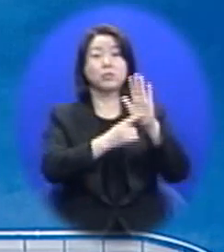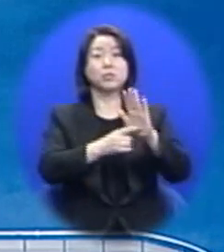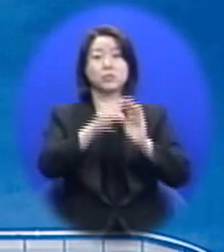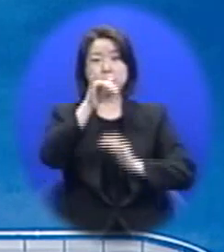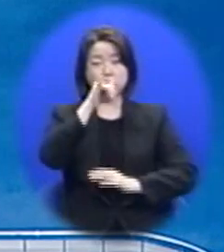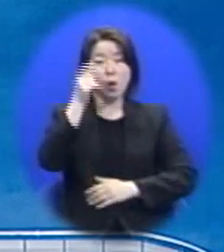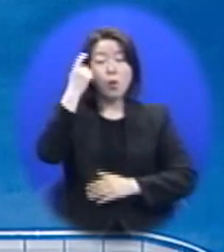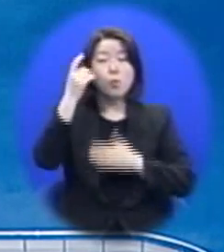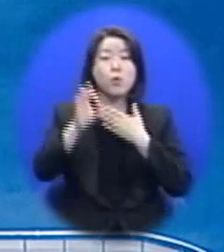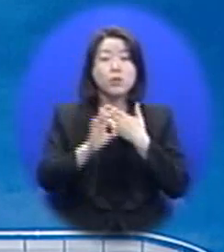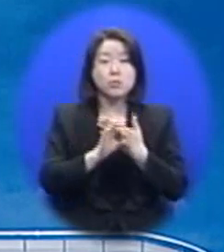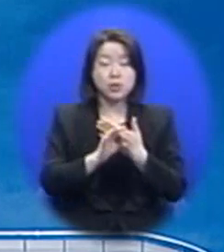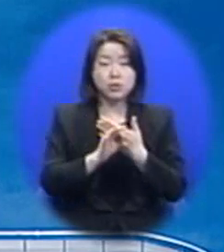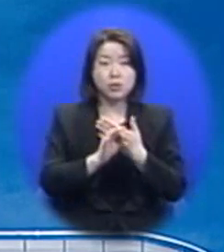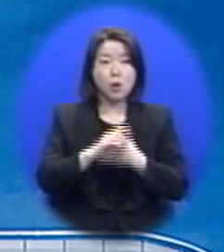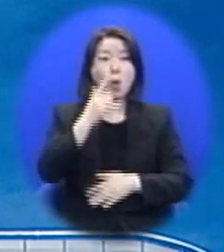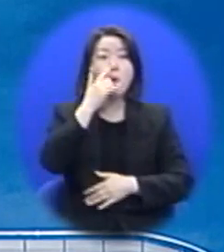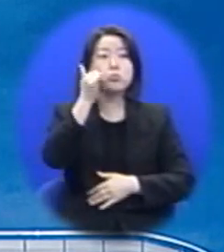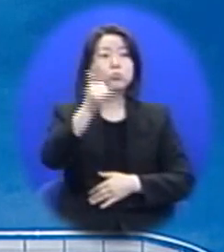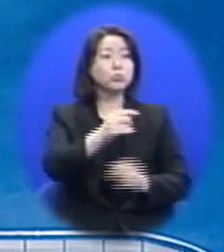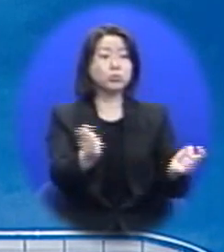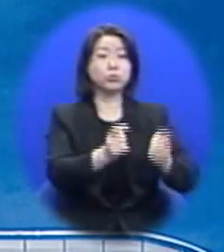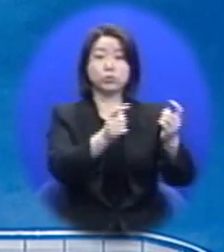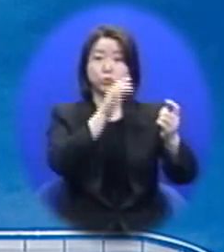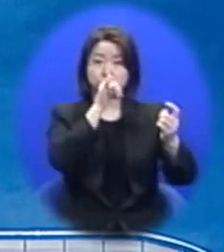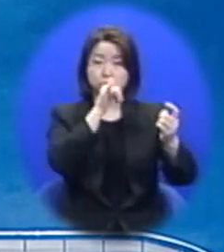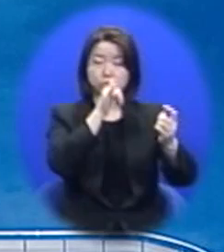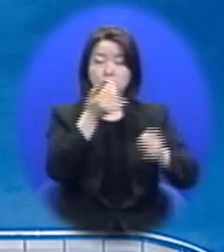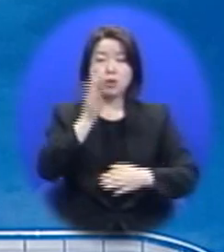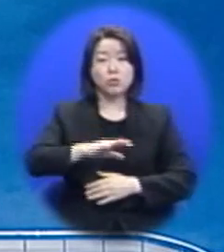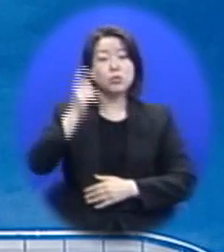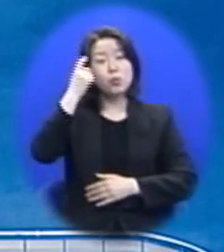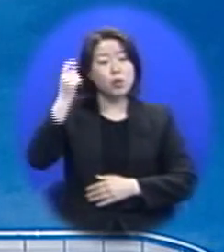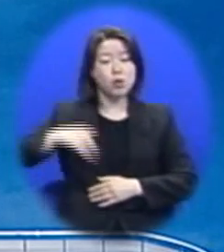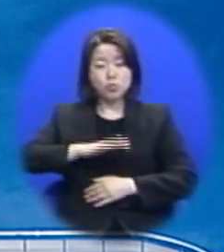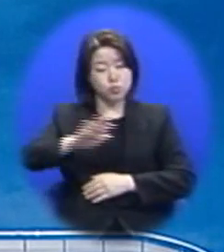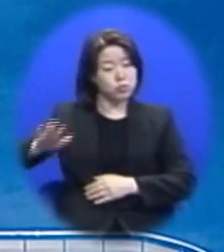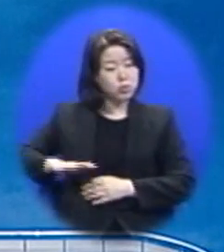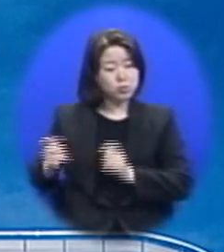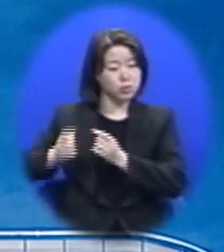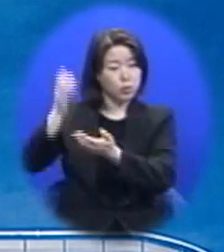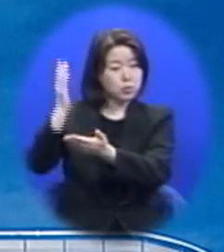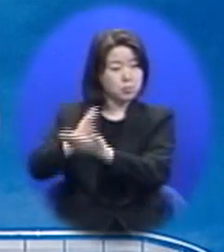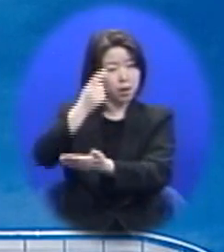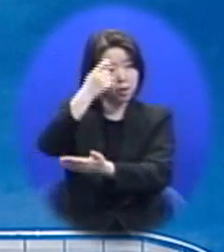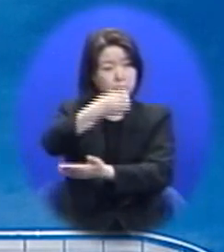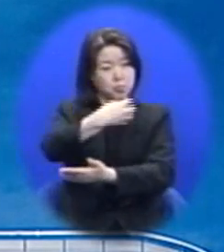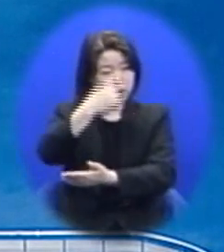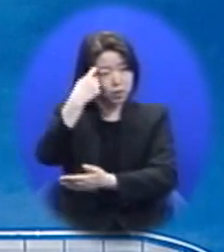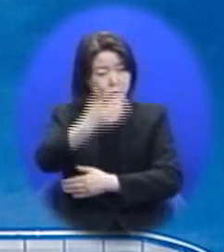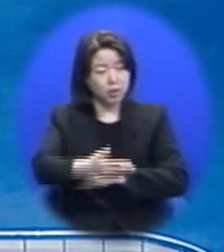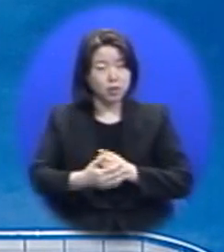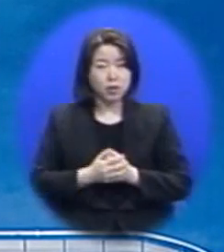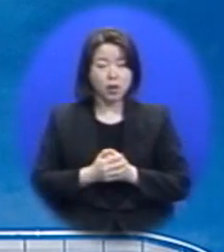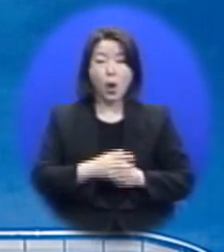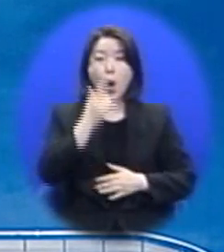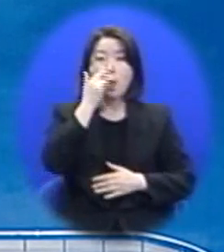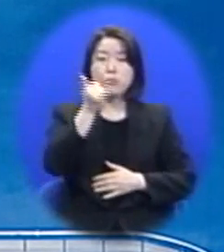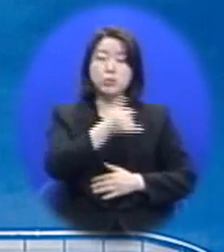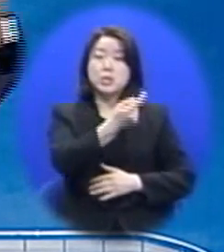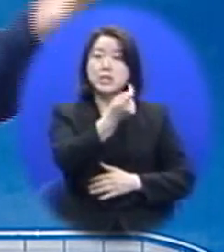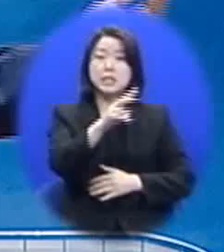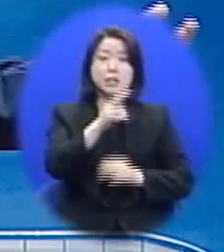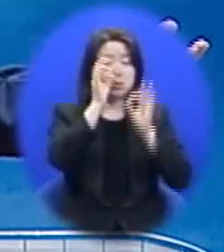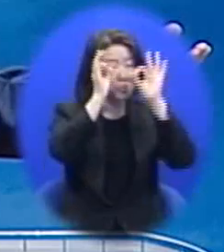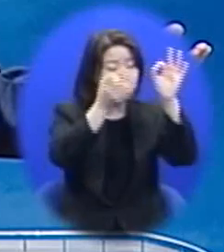왜냐하면 엄마 아빠도 싸웠잖아. 그런데 왜 우리 보고는 싸우지 말라고 그래? 아, 엄마 아빠는 텔레비 보면서 왜